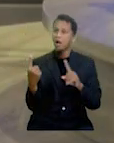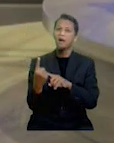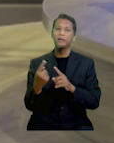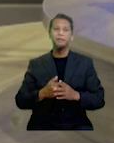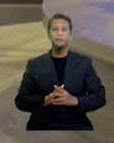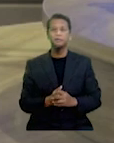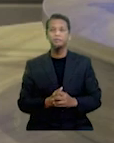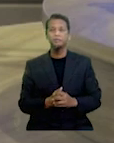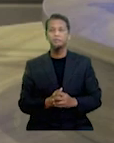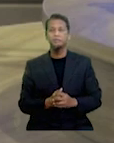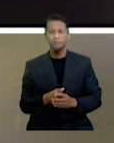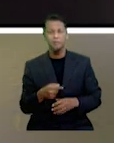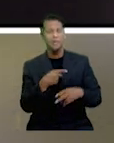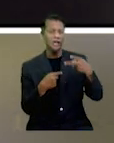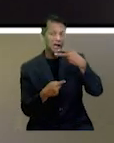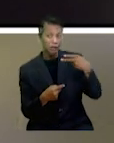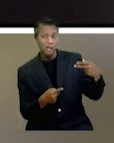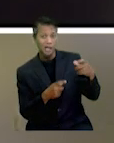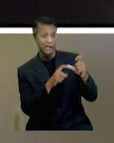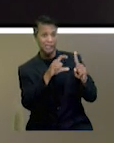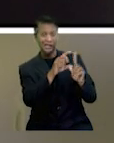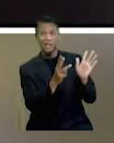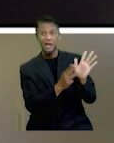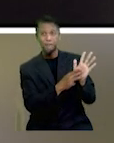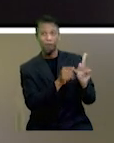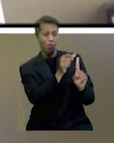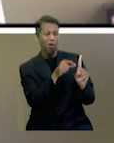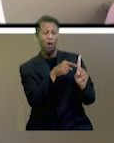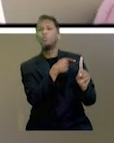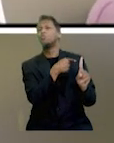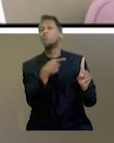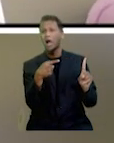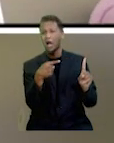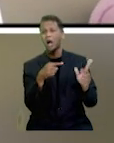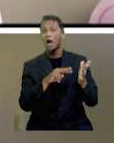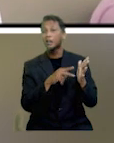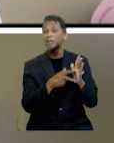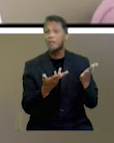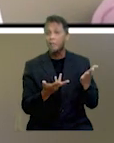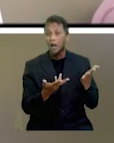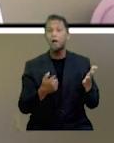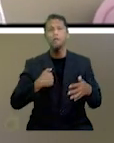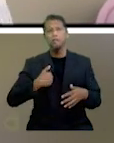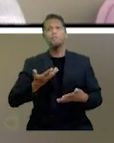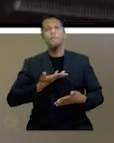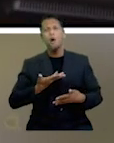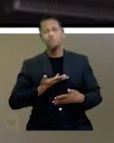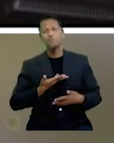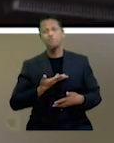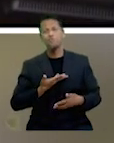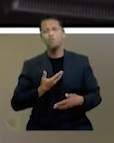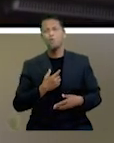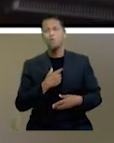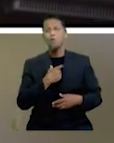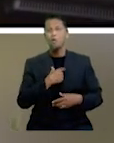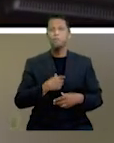kekurangan sumber daya manusia yang bisa mengoperasikan. Nah, otomatis di sini mau nggak mau pengusaha ini menggunakan tenaga ahli